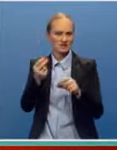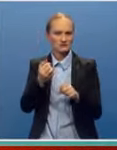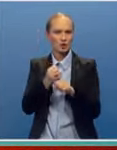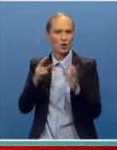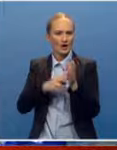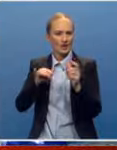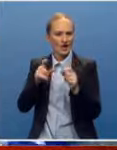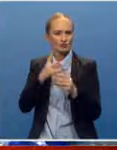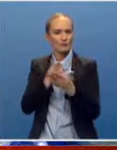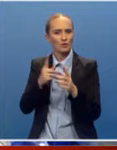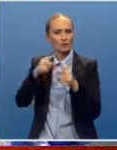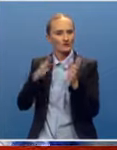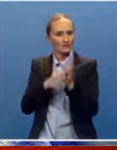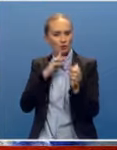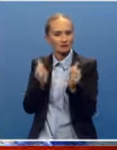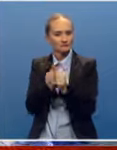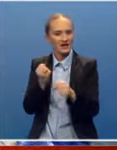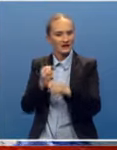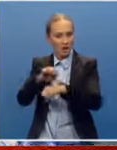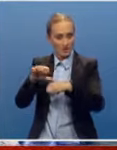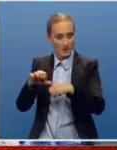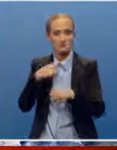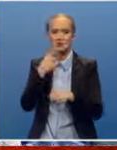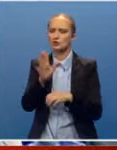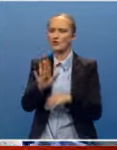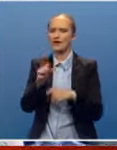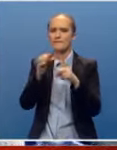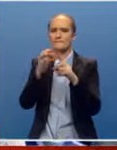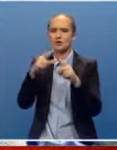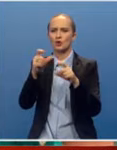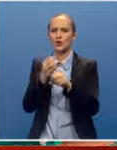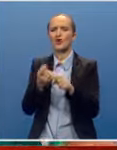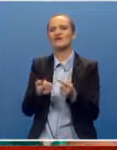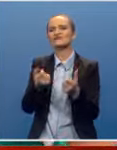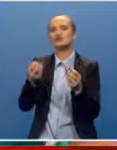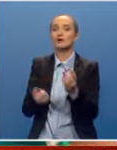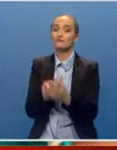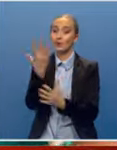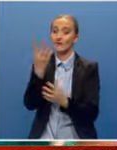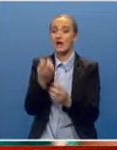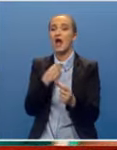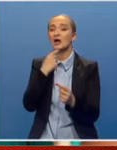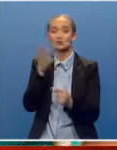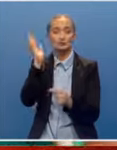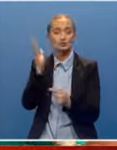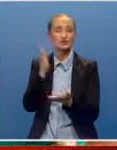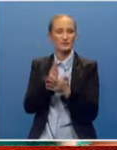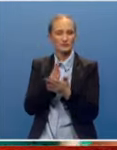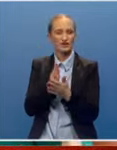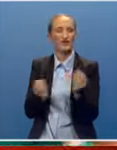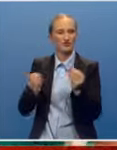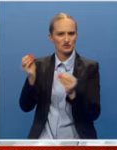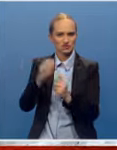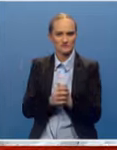bio u timu UKC-a koji je izveo operaciju. Naglašava da je ova patologija sve češća pojava, a prognoze kažu da će ih biti i